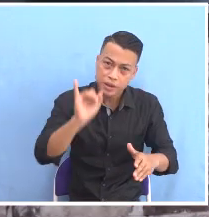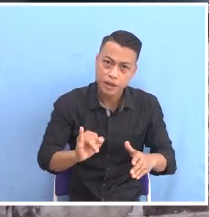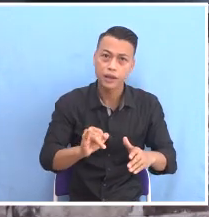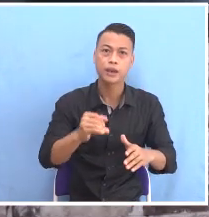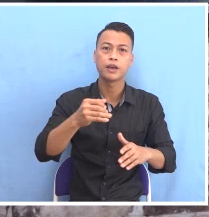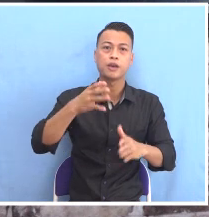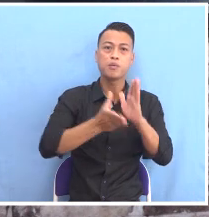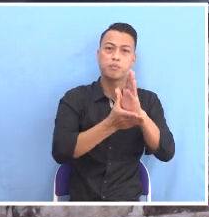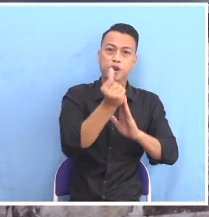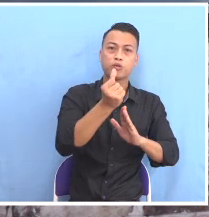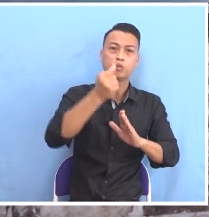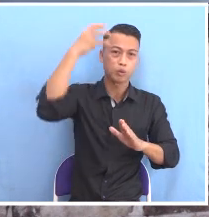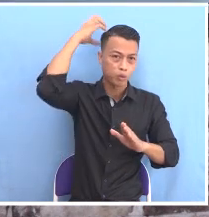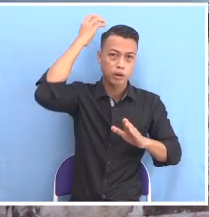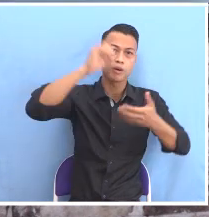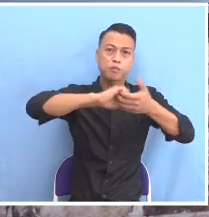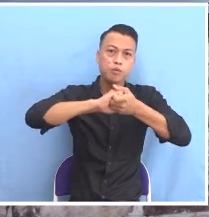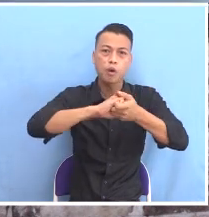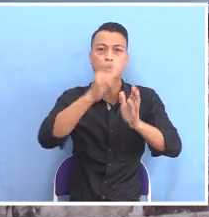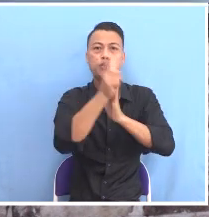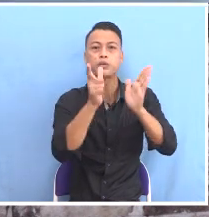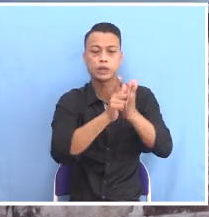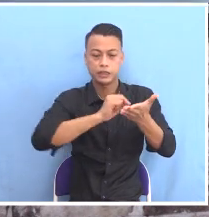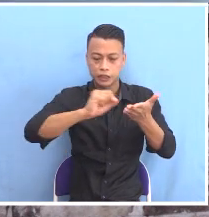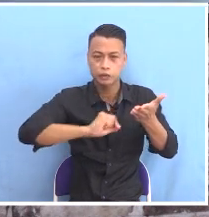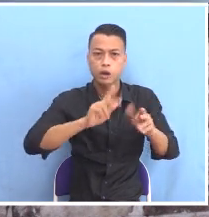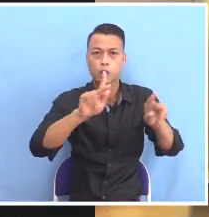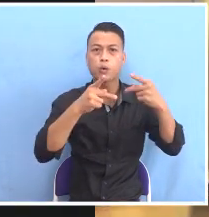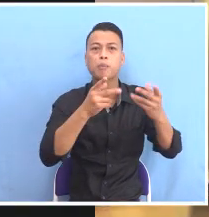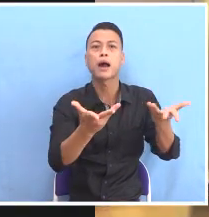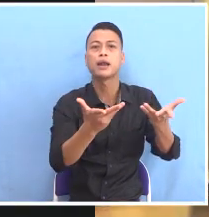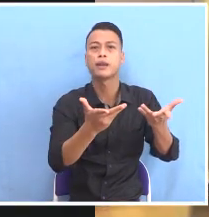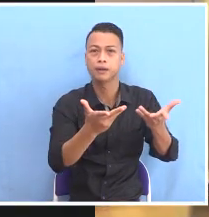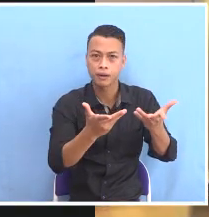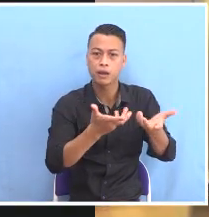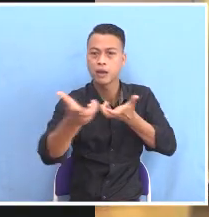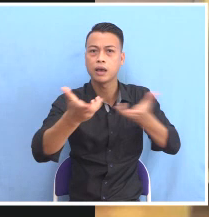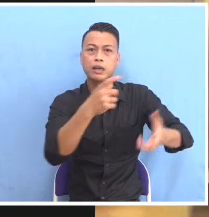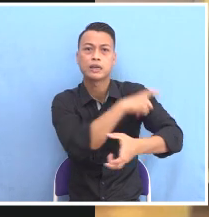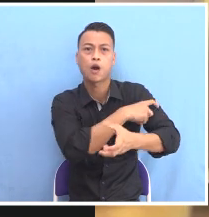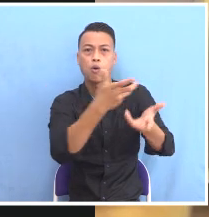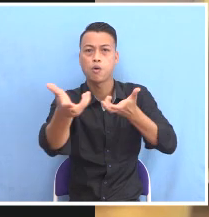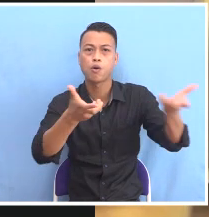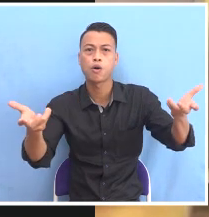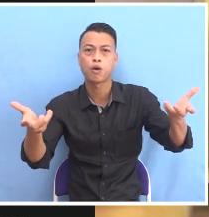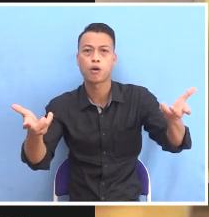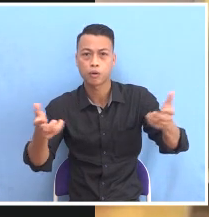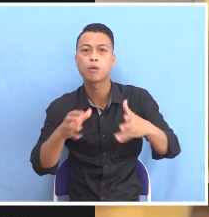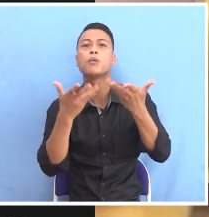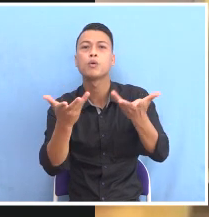ရေးဆွဲခွင့်ရှိမလဲဆိုတာကိုကျွန်တော်တို့ကအဲ့ဒါရှင်းလင်းအောင်လုပ်ဖို့လိုတယ်အဲ့ဒါအပြင်ကို2800ဆိုလို့ရှိရင်ပြည်နယ်ခုနှစ်ခုဒီခုနှစ်ခု